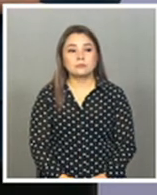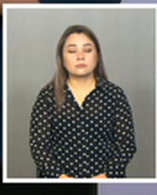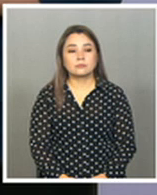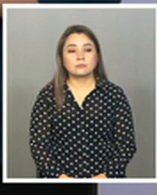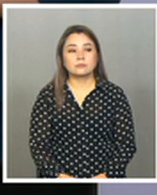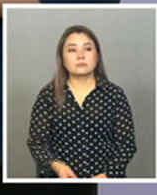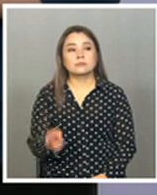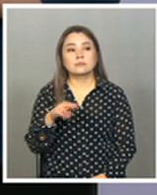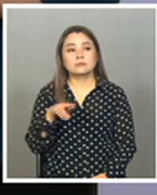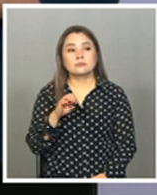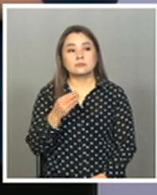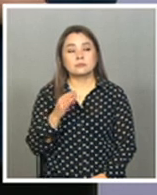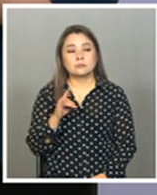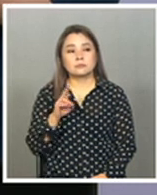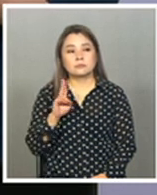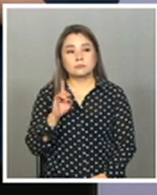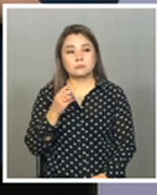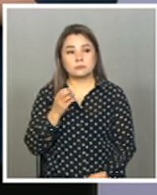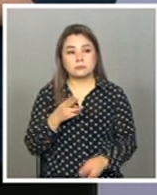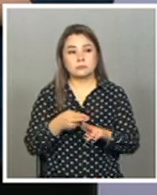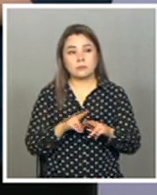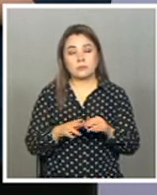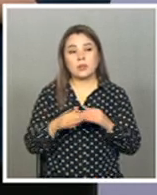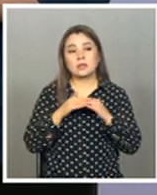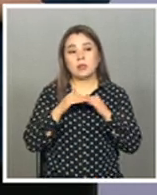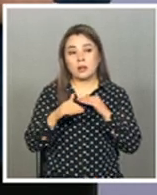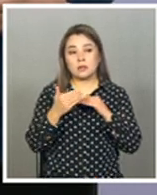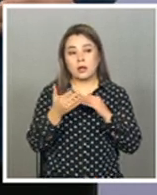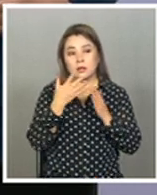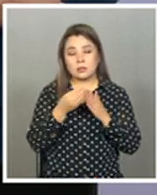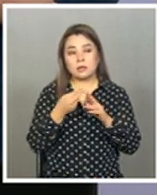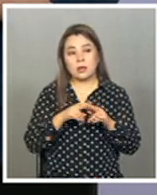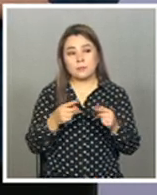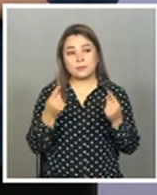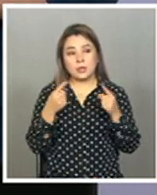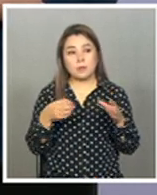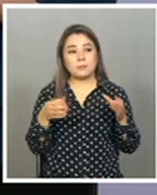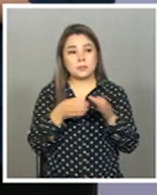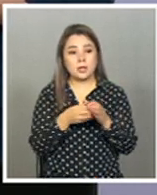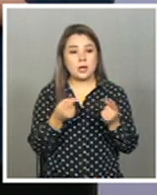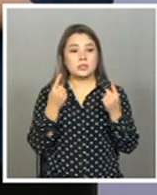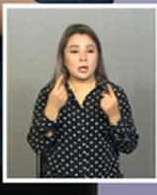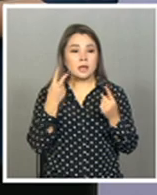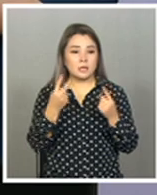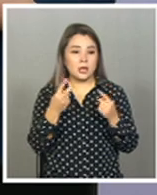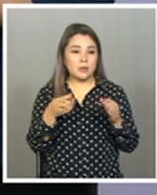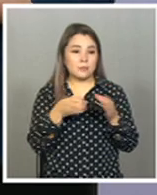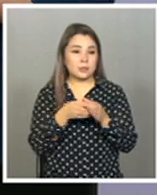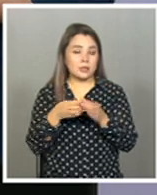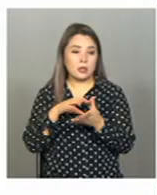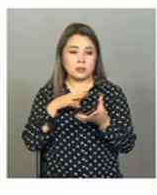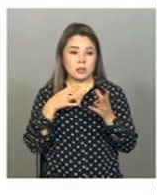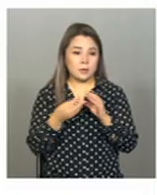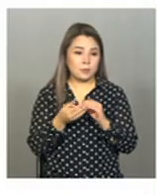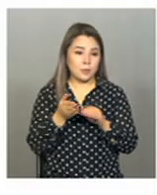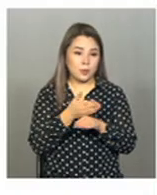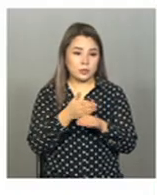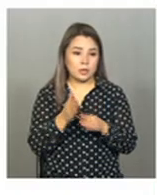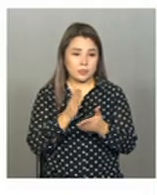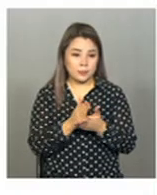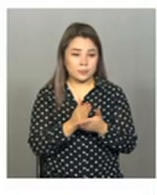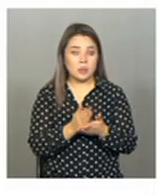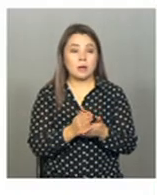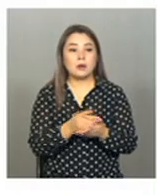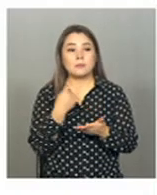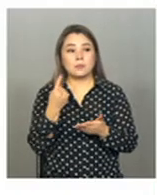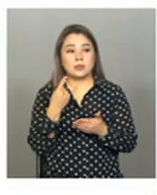Дешті Қыпшақ даласы ірі бірлестіктерге, яғни екі ірі бірлестіктерге бөлінді. Бірінші